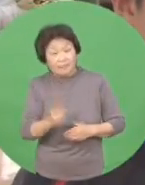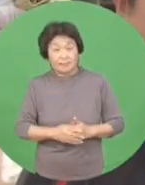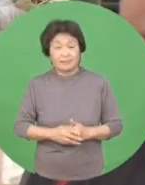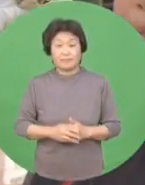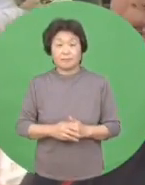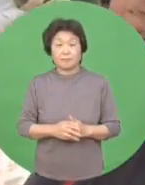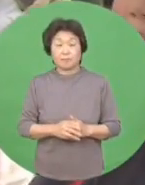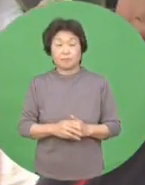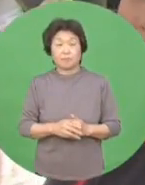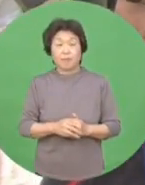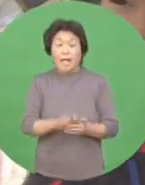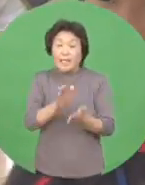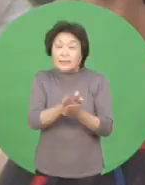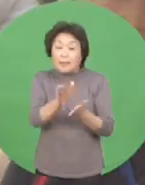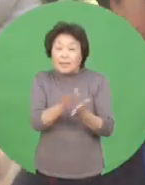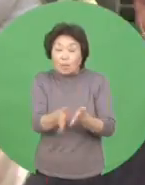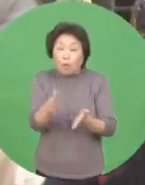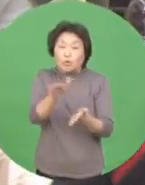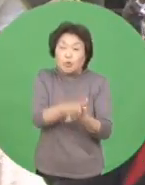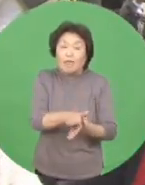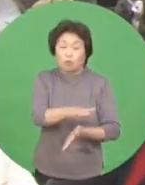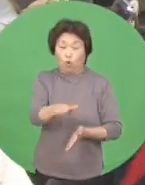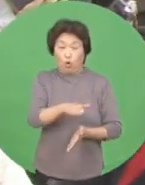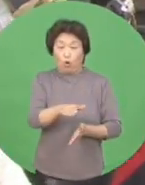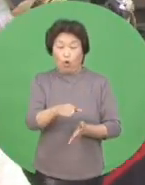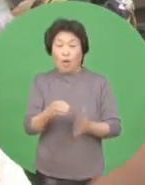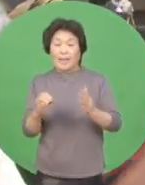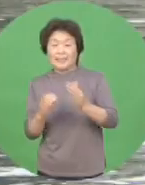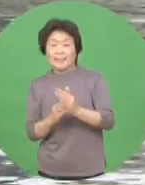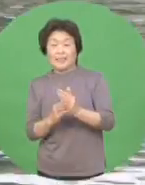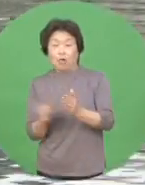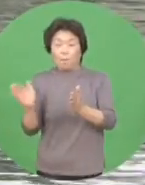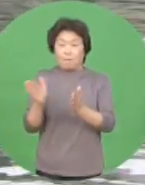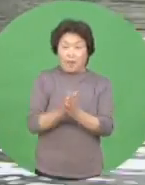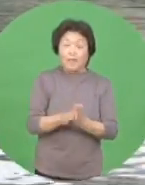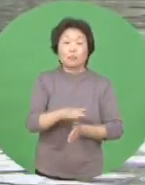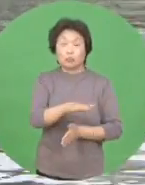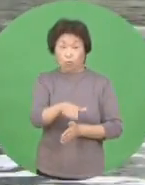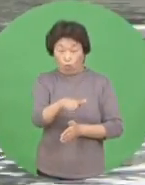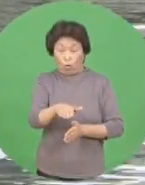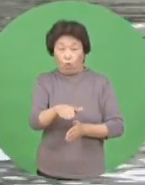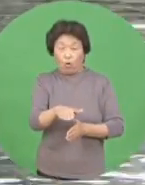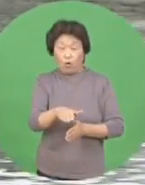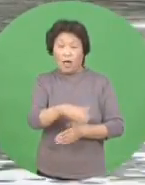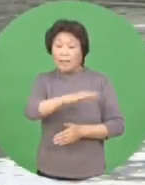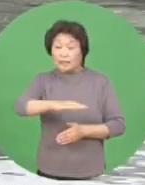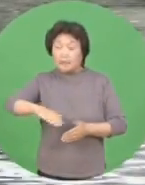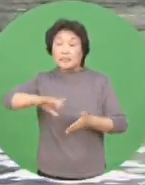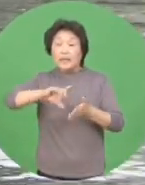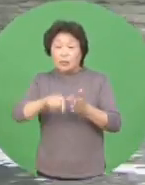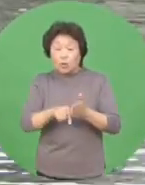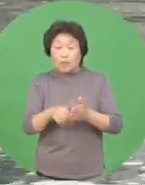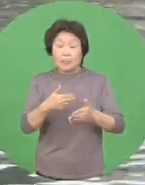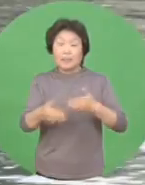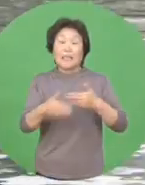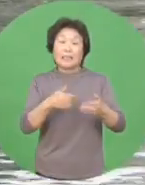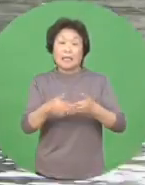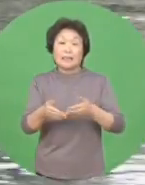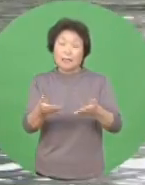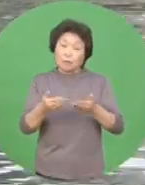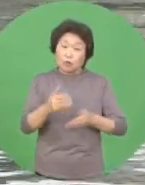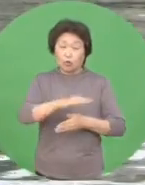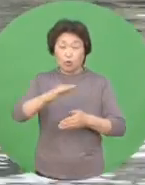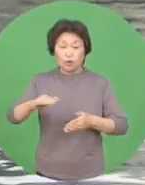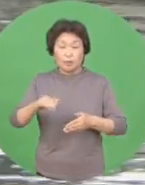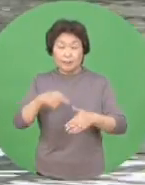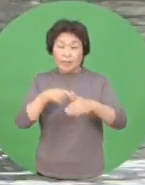ごめん、 セメントはめるところ 石つける。 小さい時にああいうのは体験してくれることは非常に有意義なんだろうと思